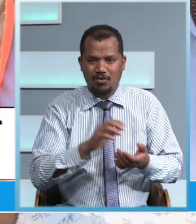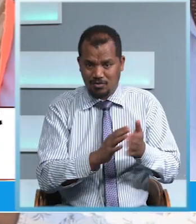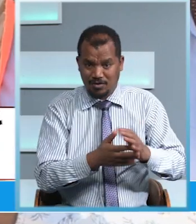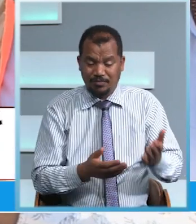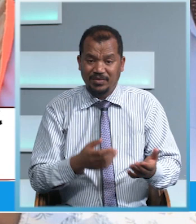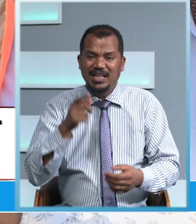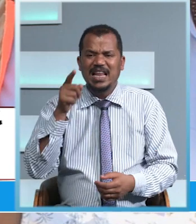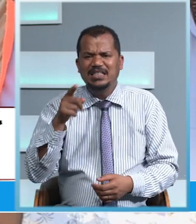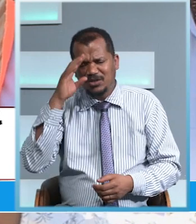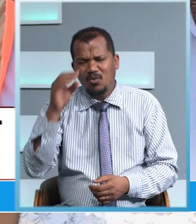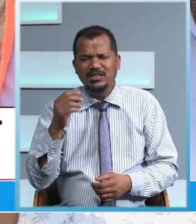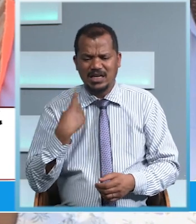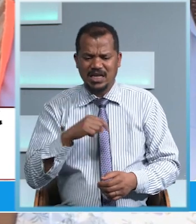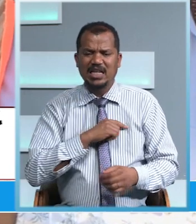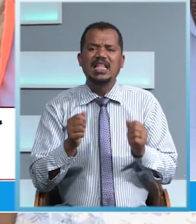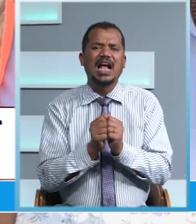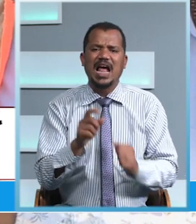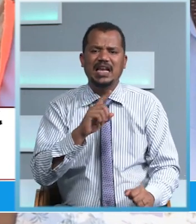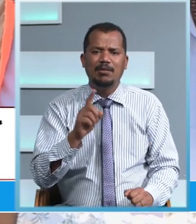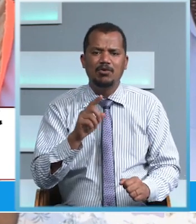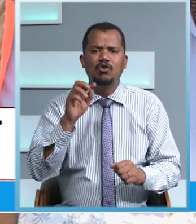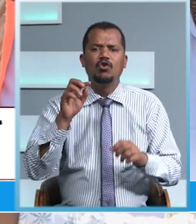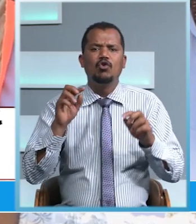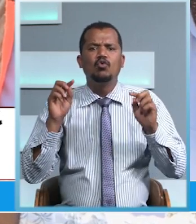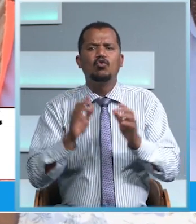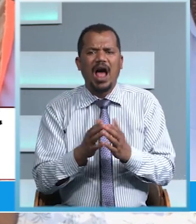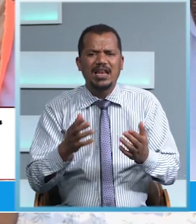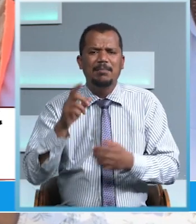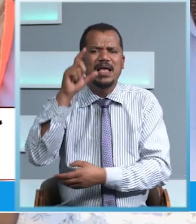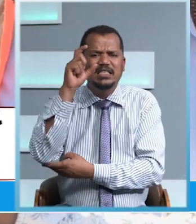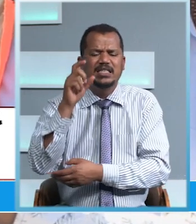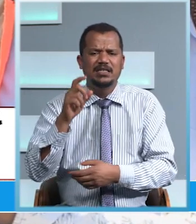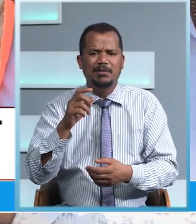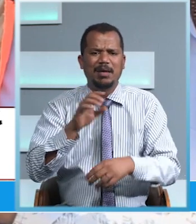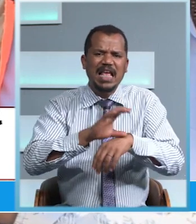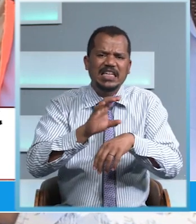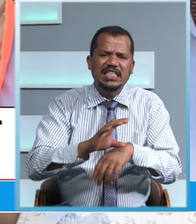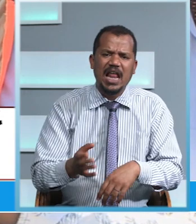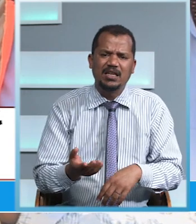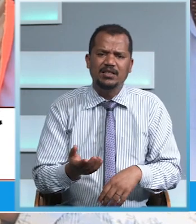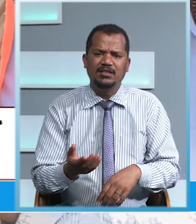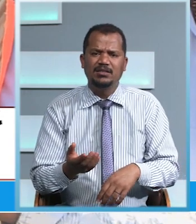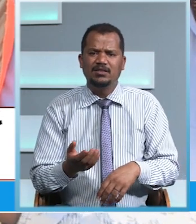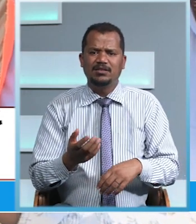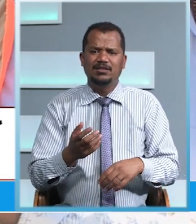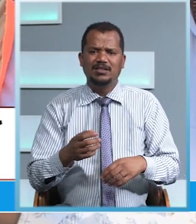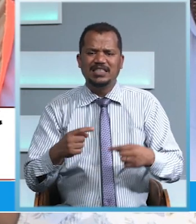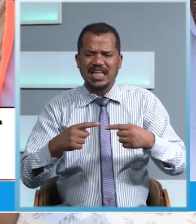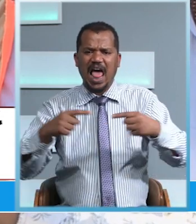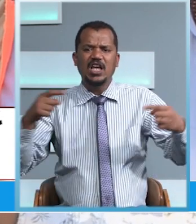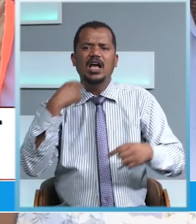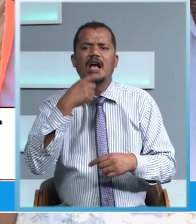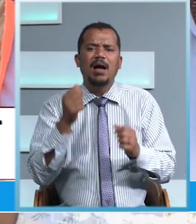ነው ያየናን እነዚህ ሰዎች ከኛ ጋር አይደለም ቁርአን መስጂድ ቤተክርስቲያን ከፈጣሪ ጋር ነው